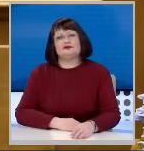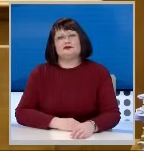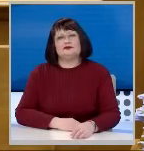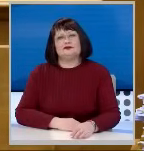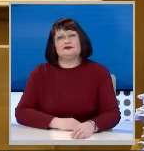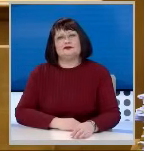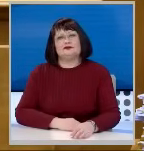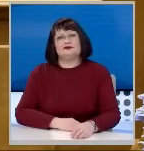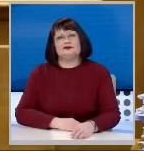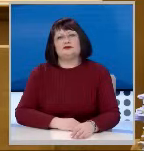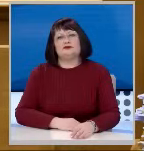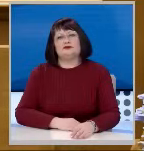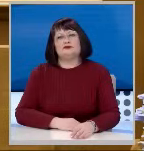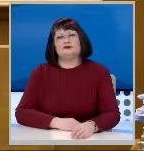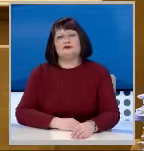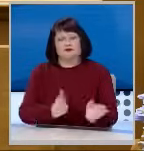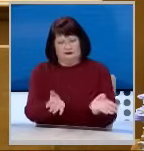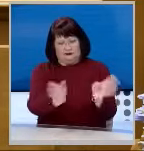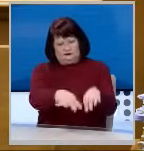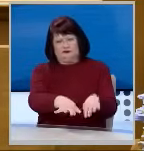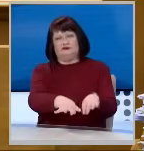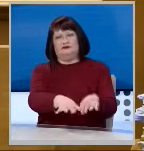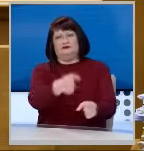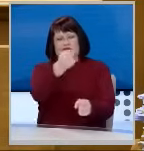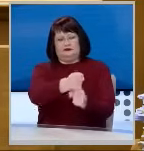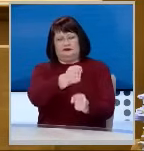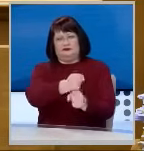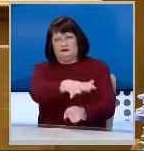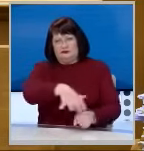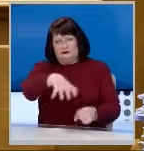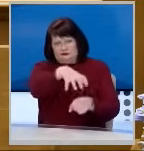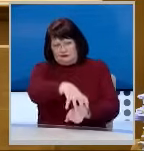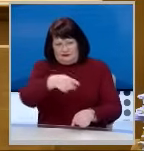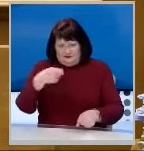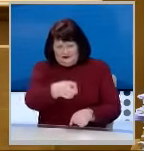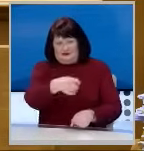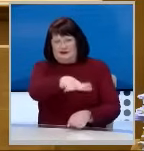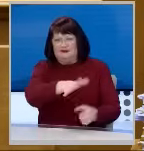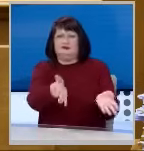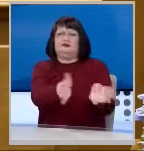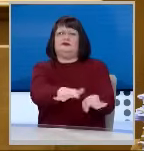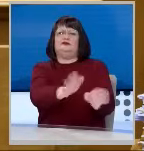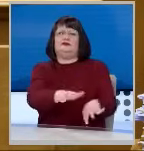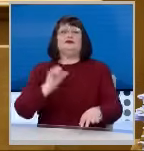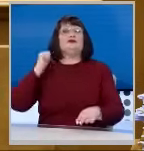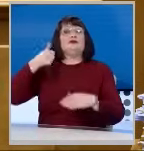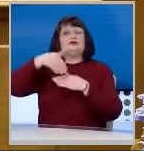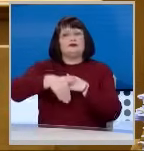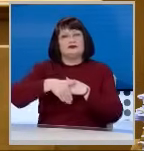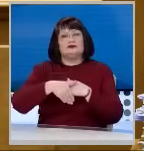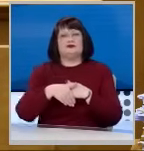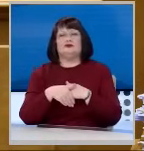δικαιοσύνη μπαζώτη τον τόπο του εγκλήματος και χτες το